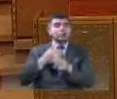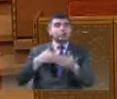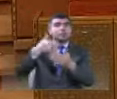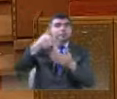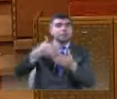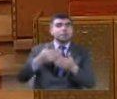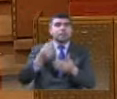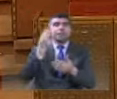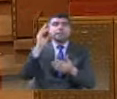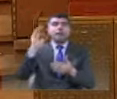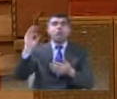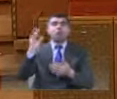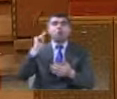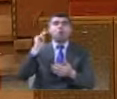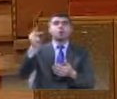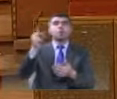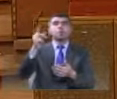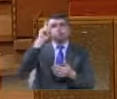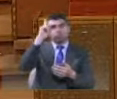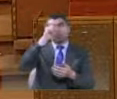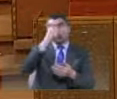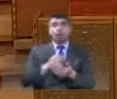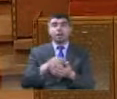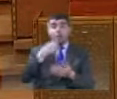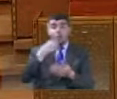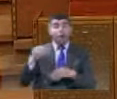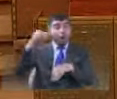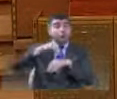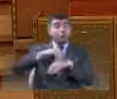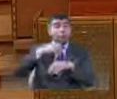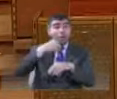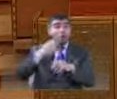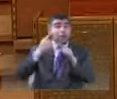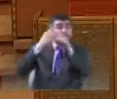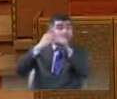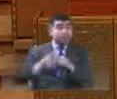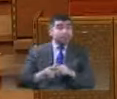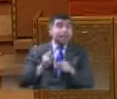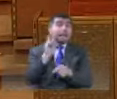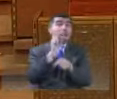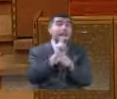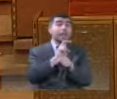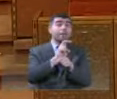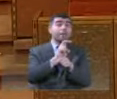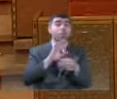ان شاء الله 3000 كيلومتر. اذا مع العلم ان حجم المديونيه ديال شركه